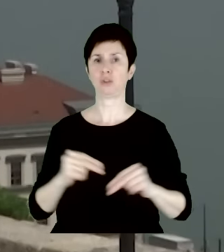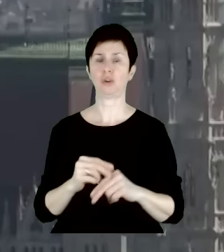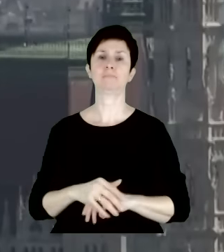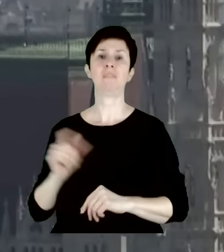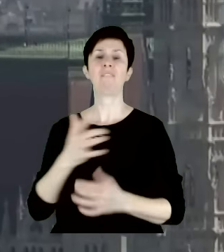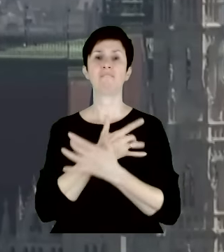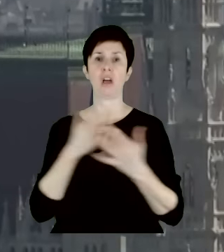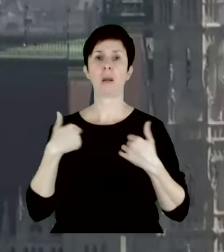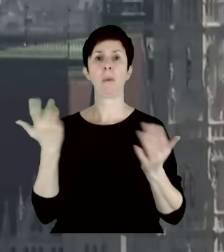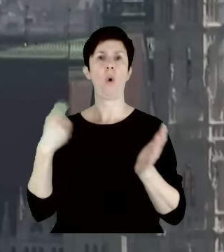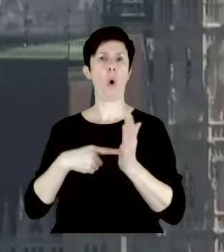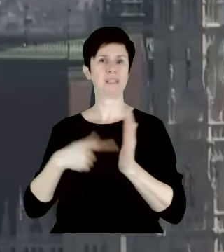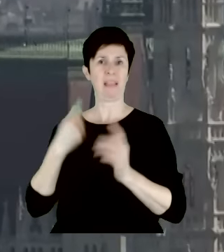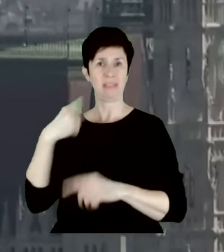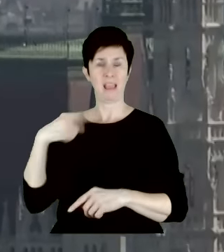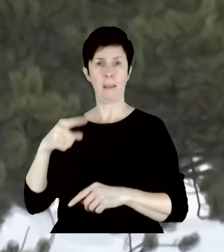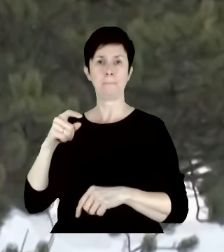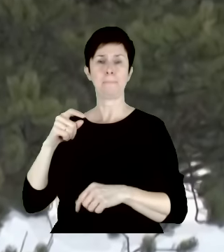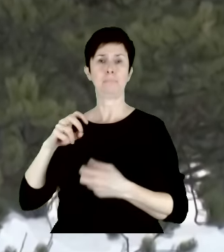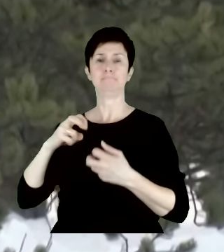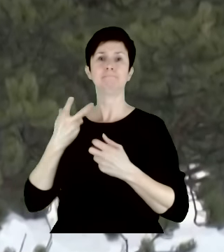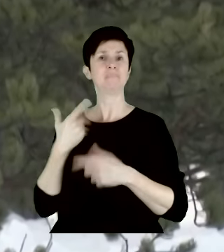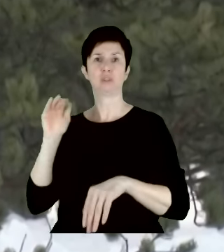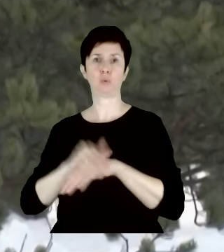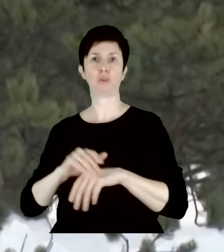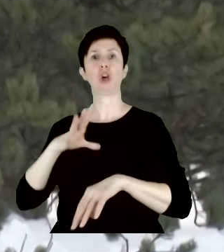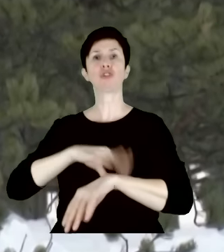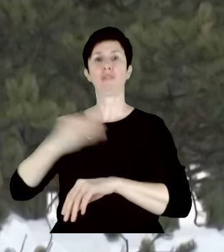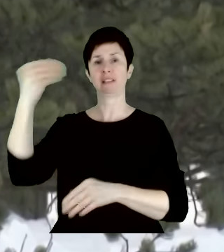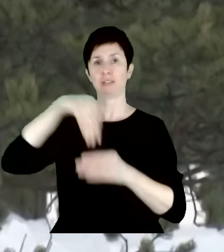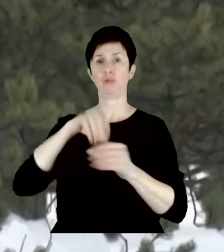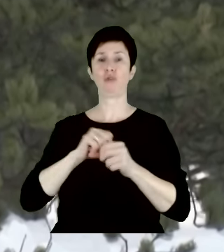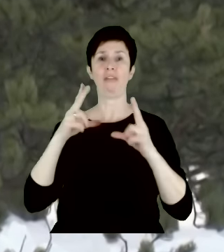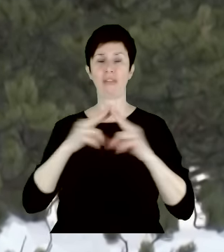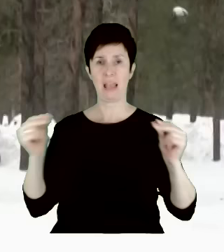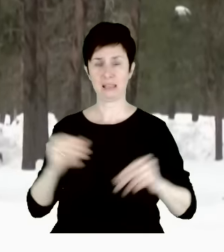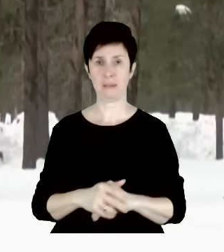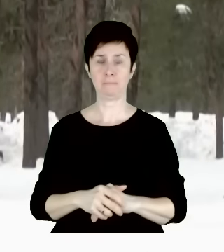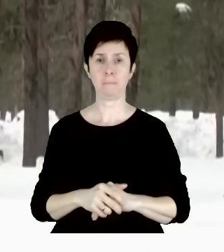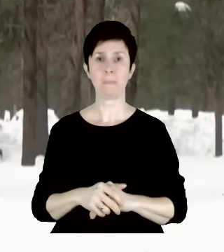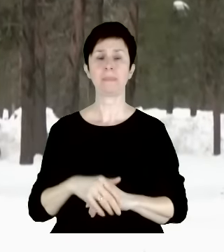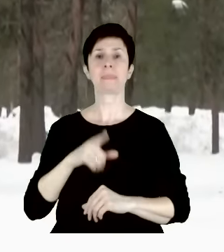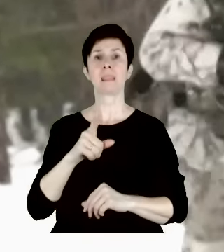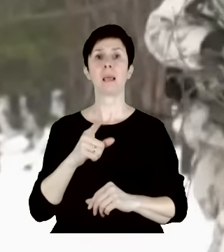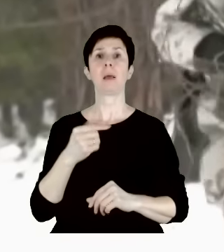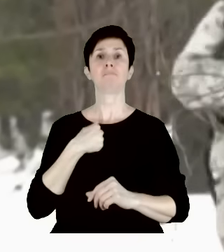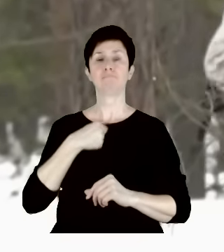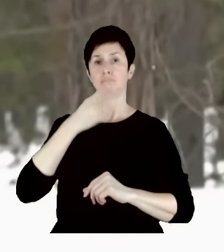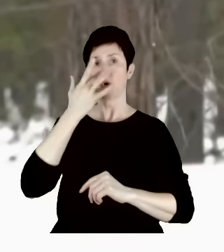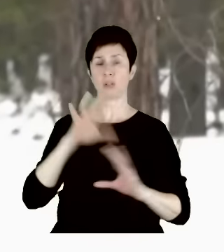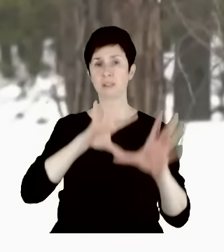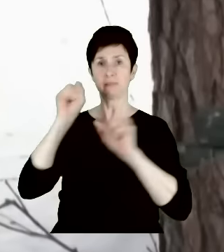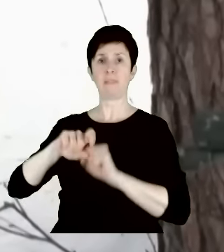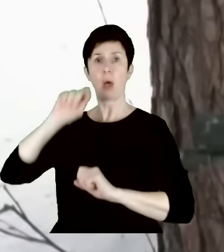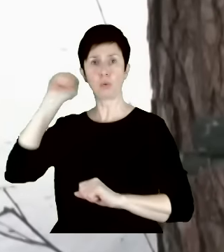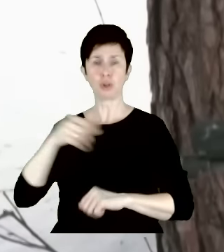były ostatnim krajem, który miał ratyfikować członkostwo Szwecji w sojuszu. Dotychczas neutralna Szwecja wystąpiła o przyjęcie do NATO po agresji Rosji na Ukrainę. Czekała na tę